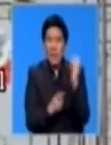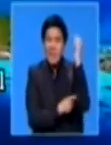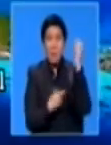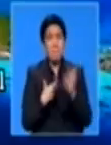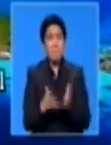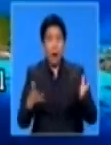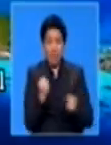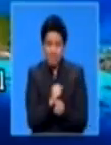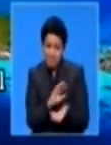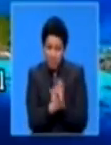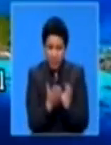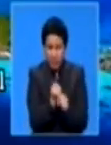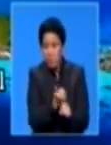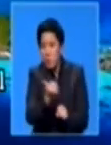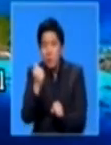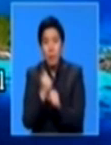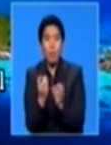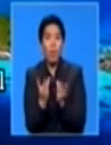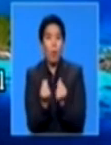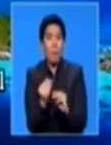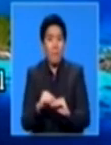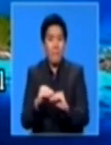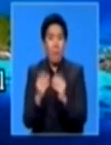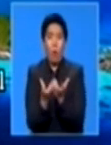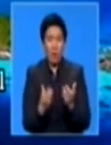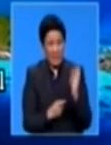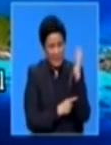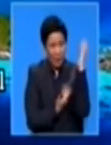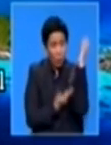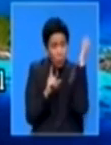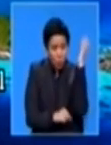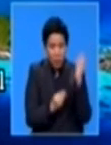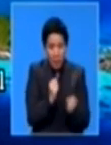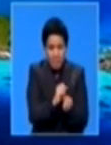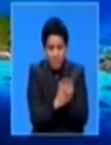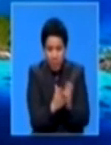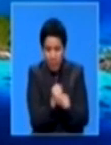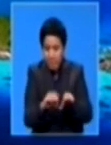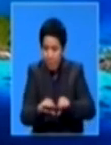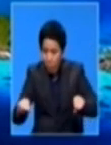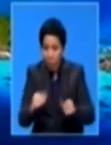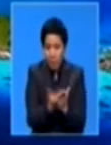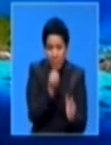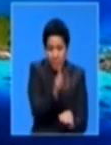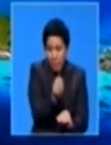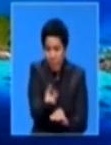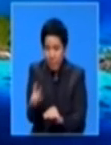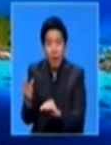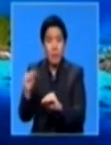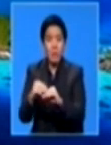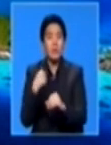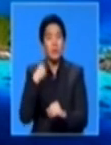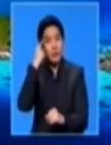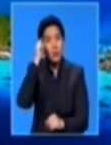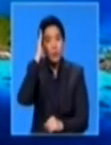นะครับไปแปรรูปให้ได้เพื่อจะเพิ่มมูลค่าทางเศรษฐกิจมีรายได้แล้วก็ลดปัญหาในเชิงโครงสร้างนะครับ